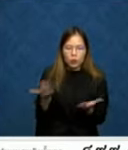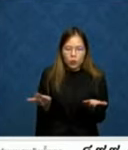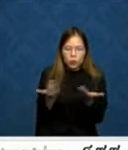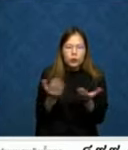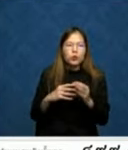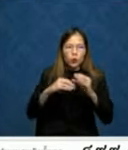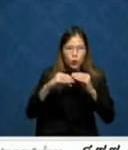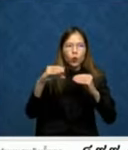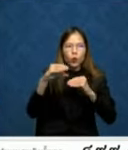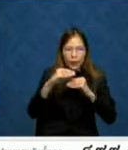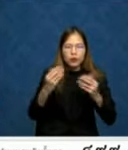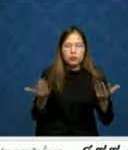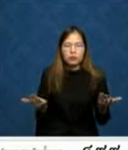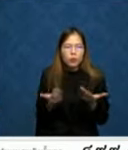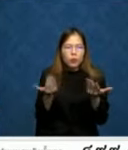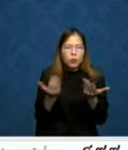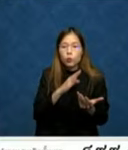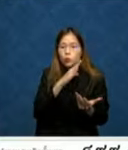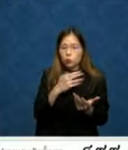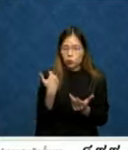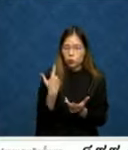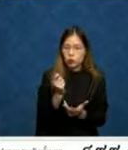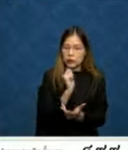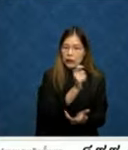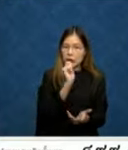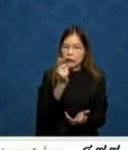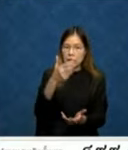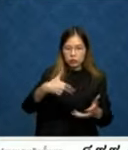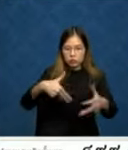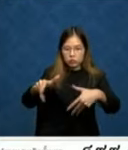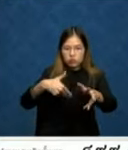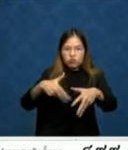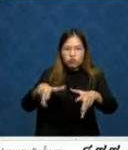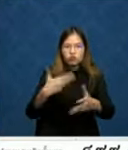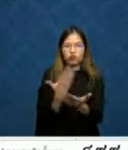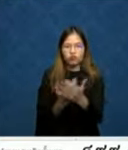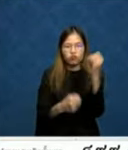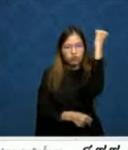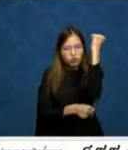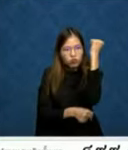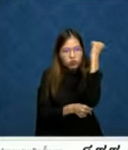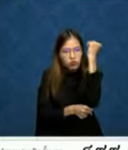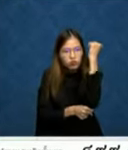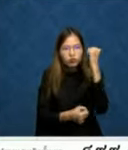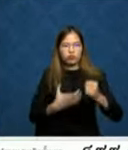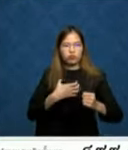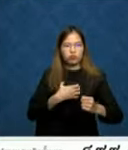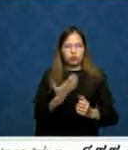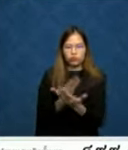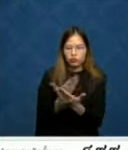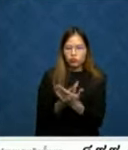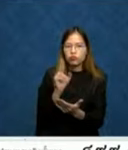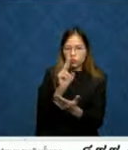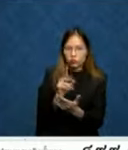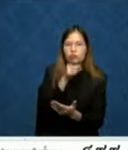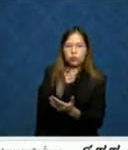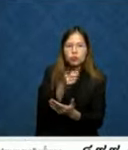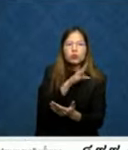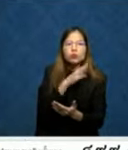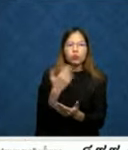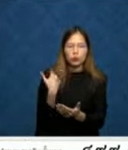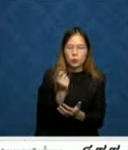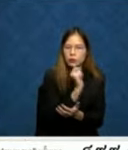ครงการนี้หากท่านแจกให้กับประชาชนผู้ยากไร้และต้องการใช้เงินจริงๆไม่ใช่แจ